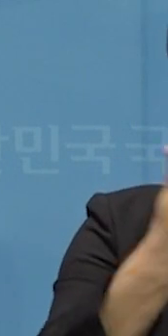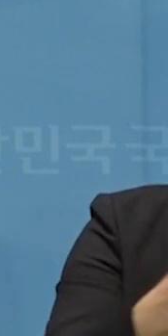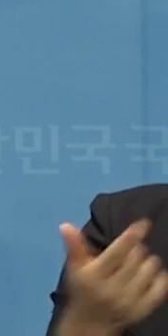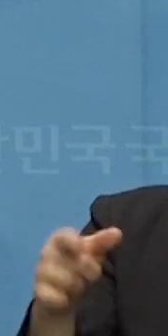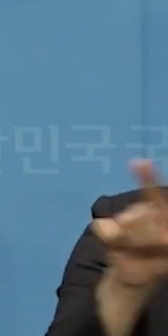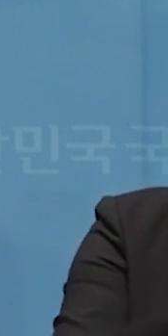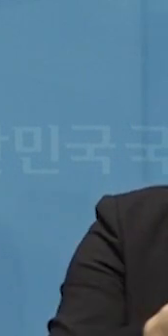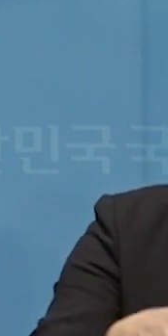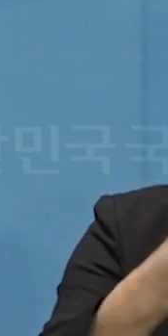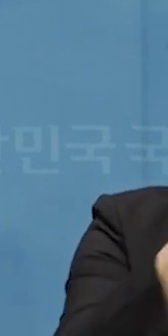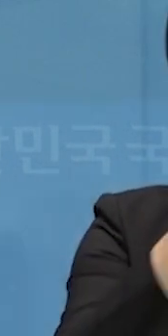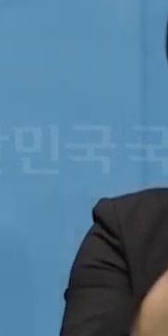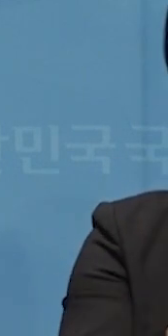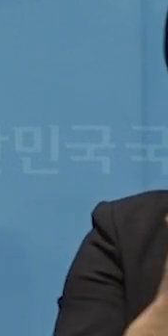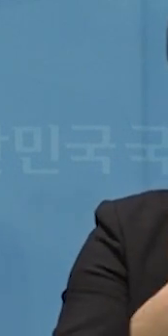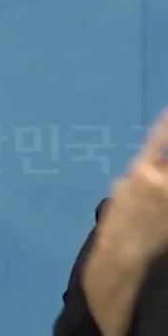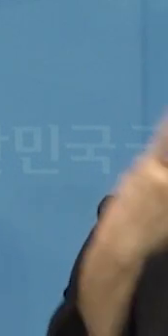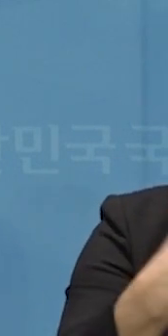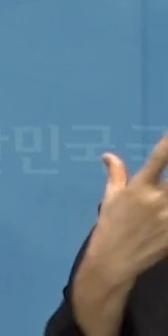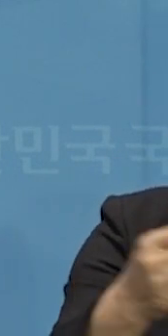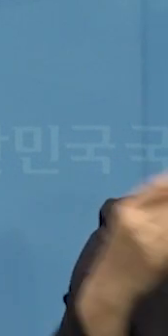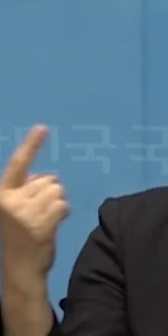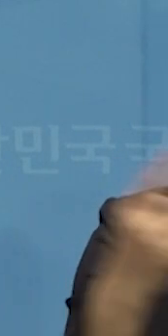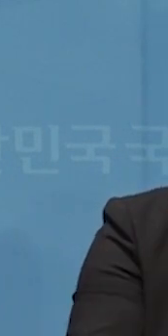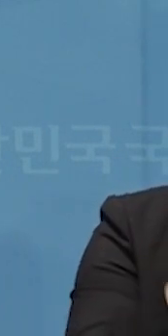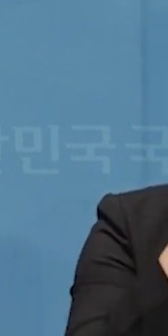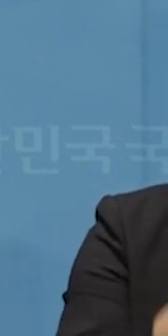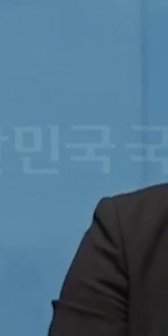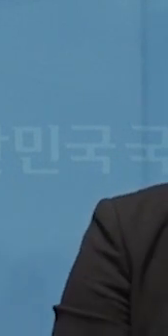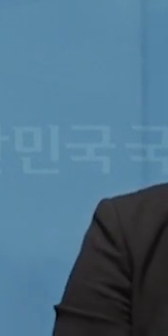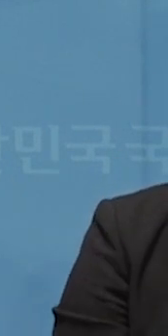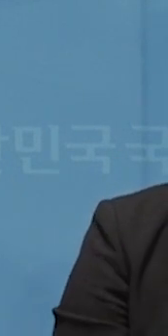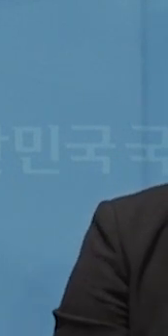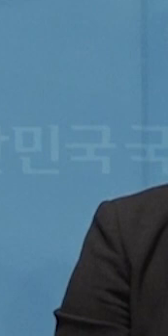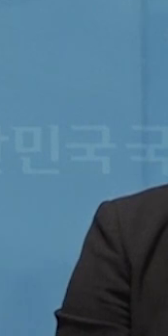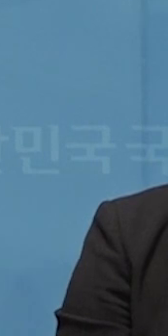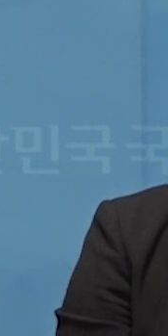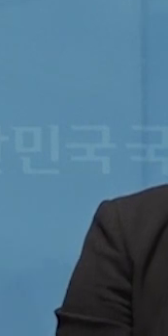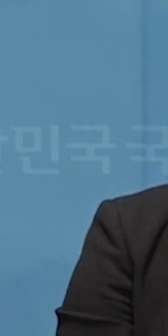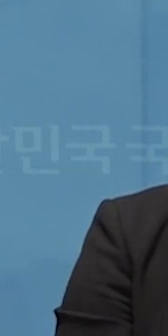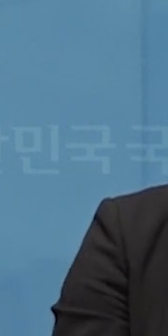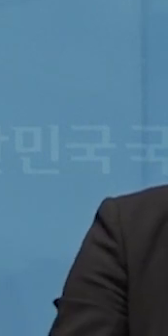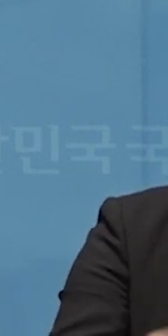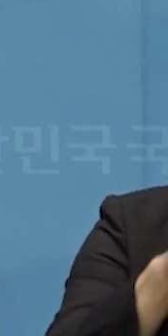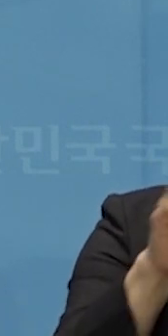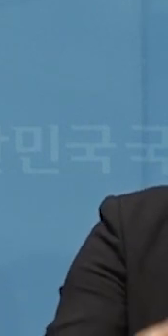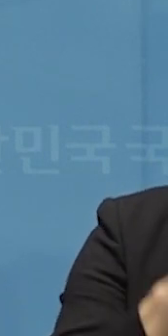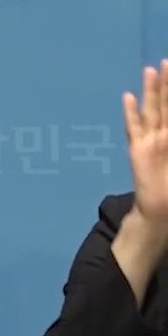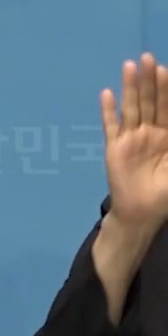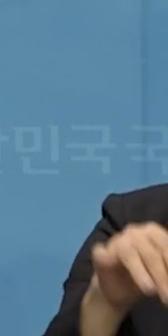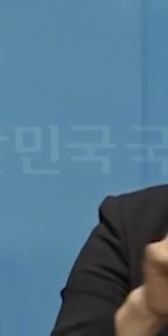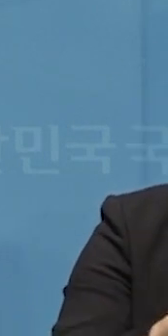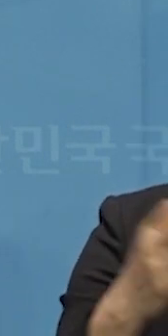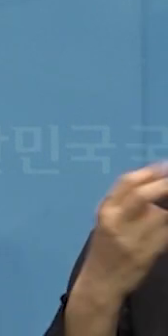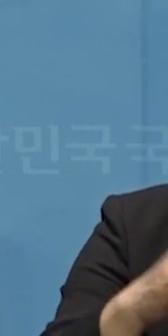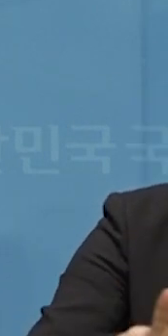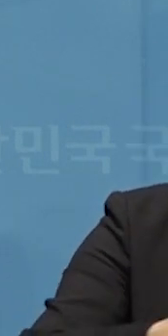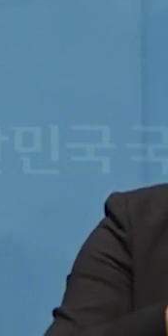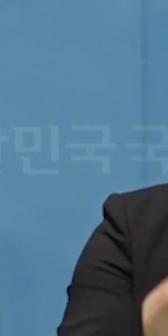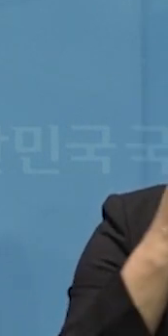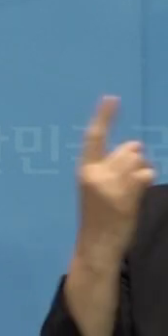위해 의견도 냈지만 시 달라지는 것은 아무것도 없었습니다 그 은